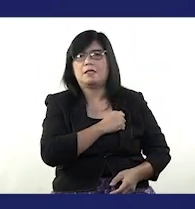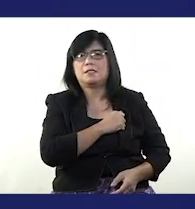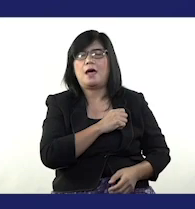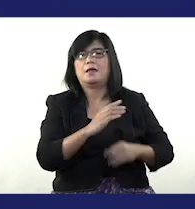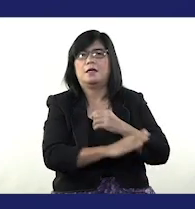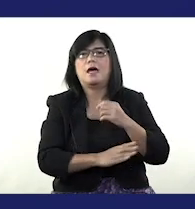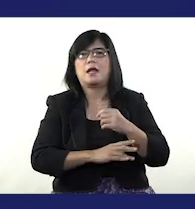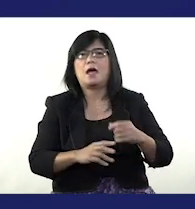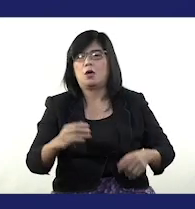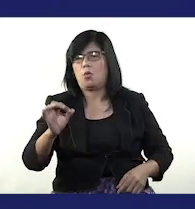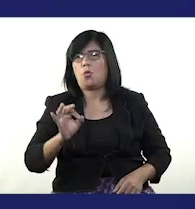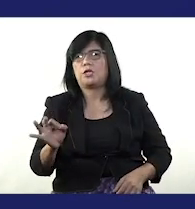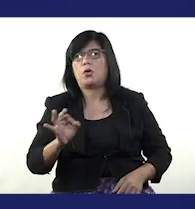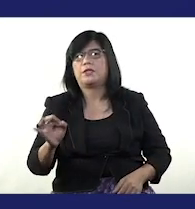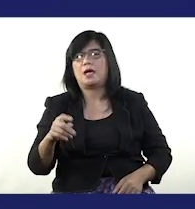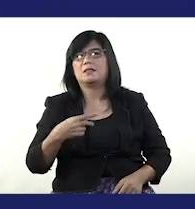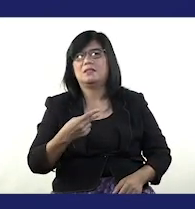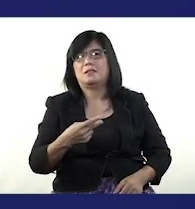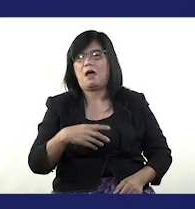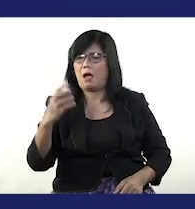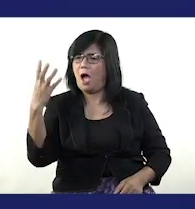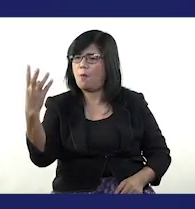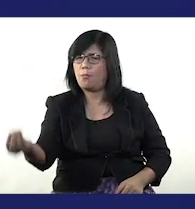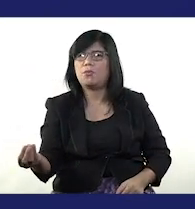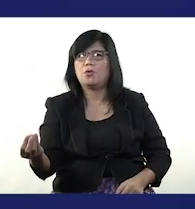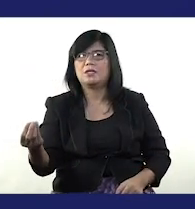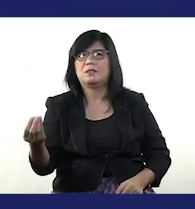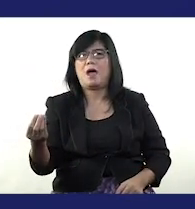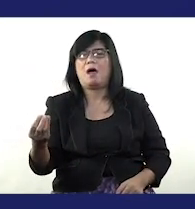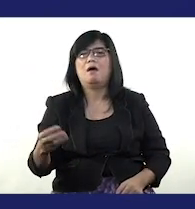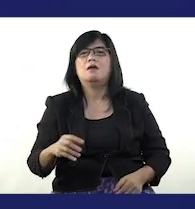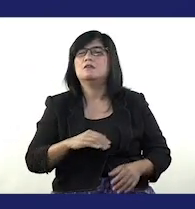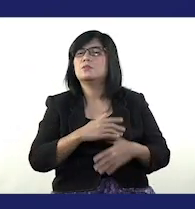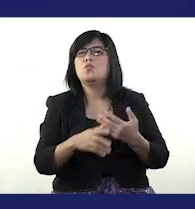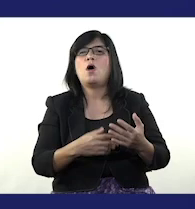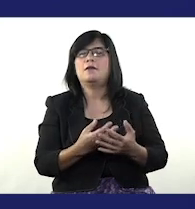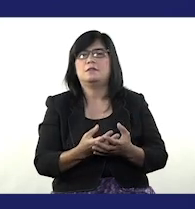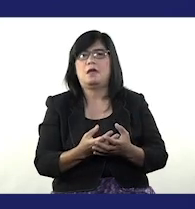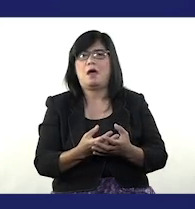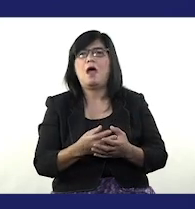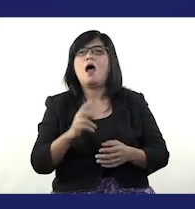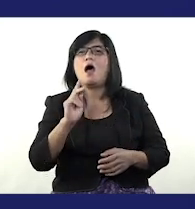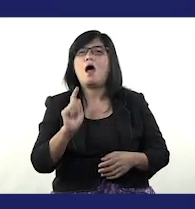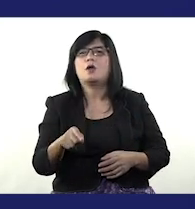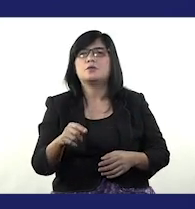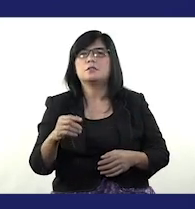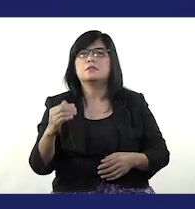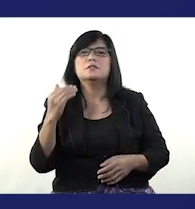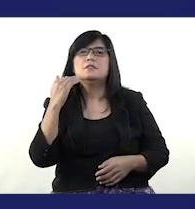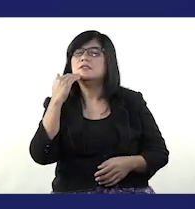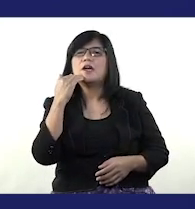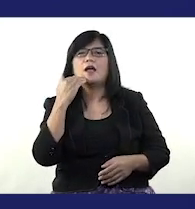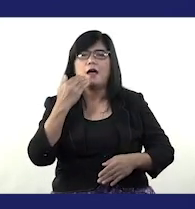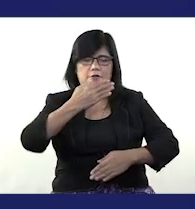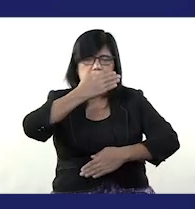Di kota-kota kita desa-desa kita provinsi-provinsi kita negeri kita dirampas